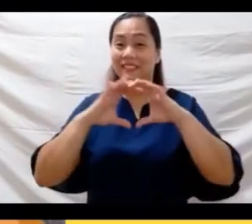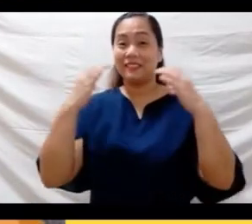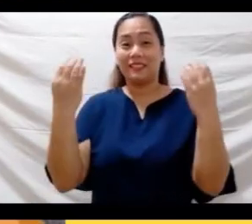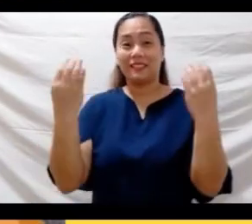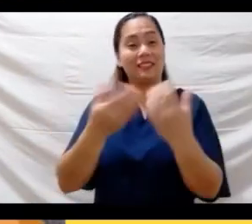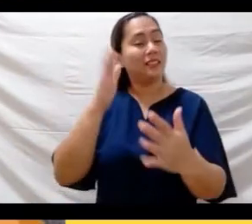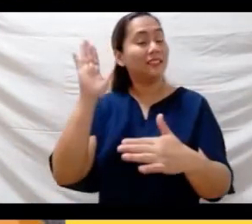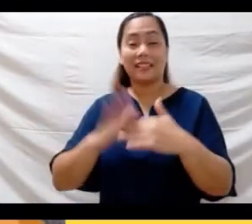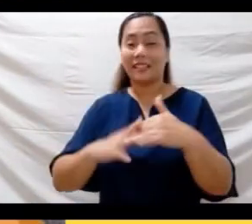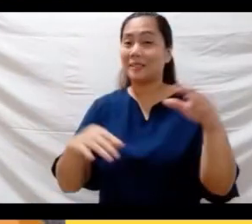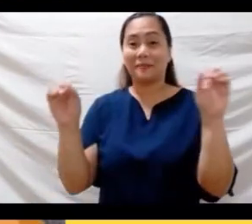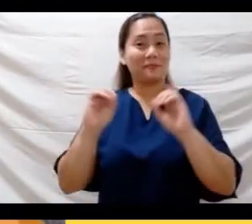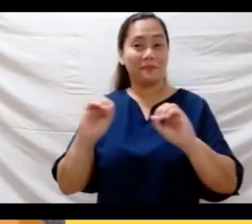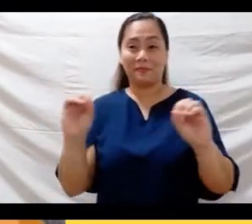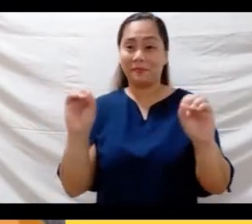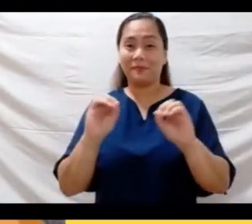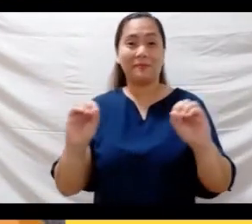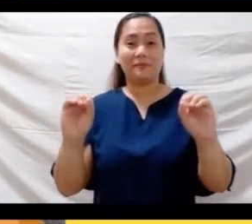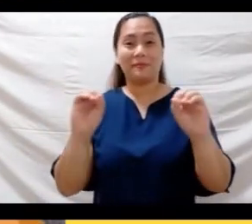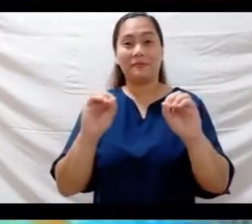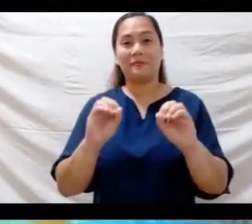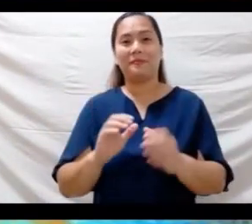wala.